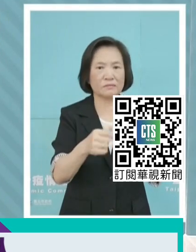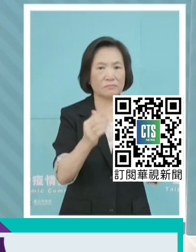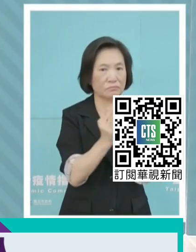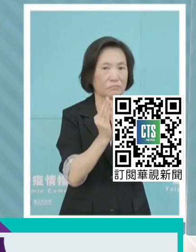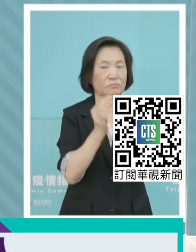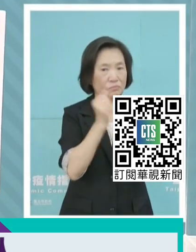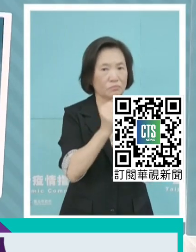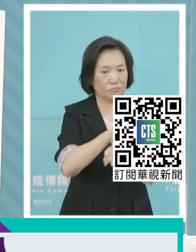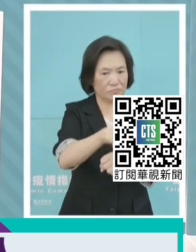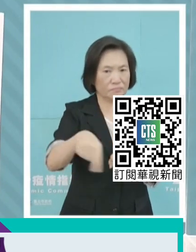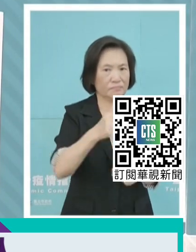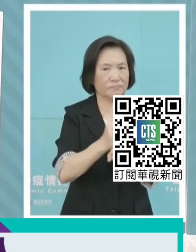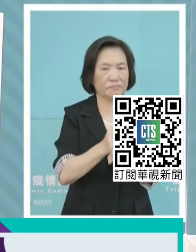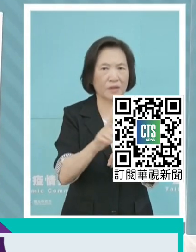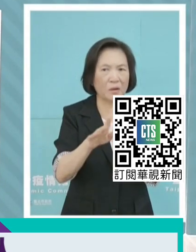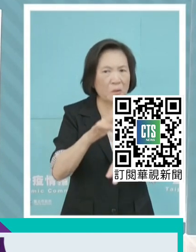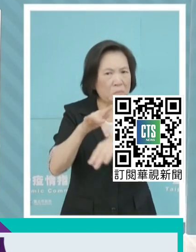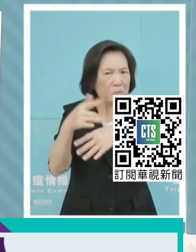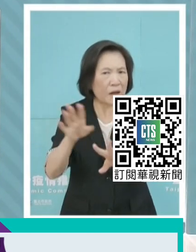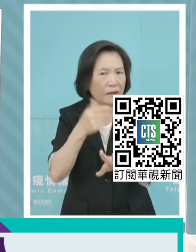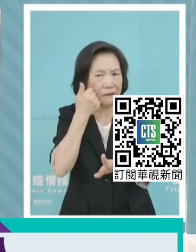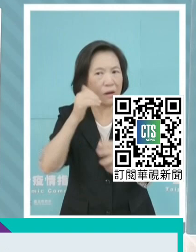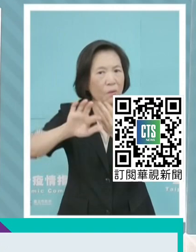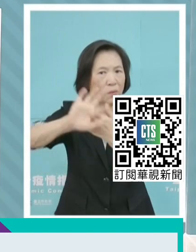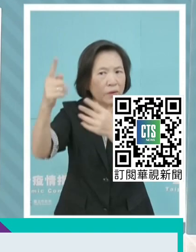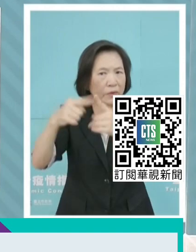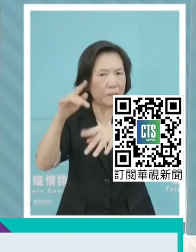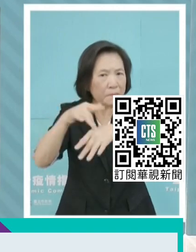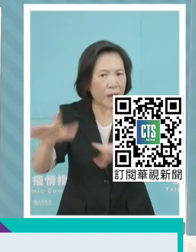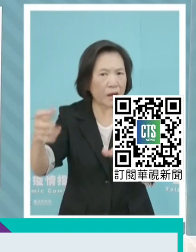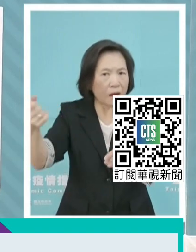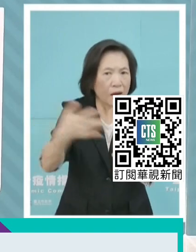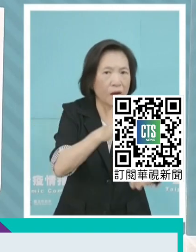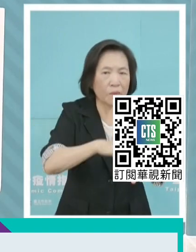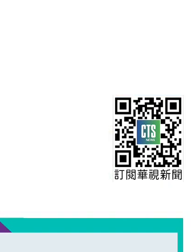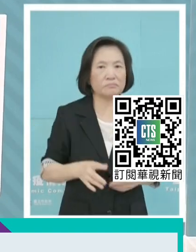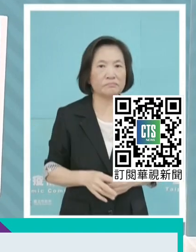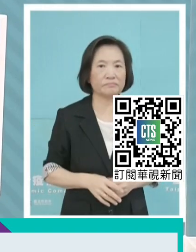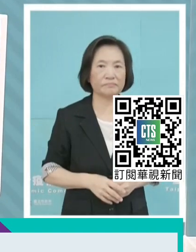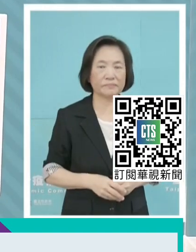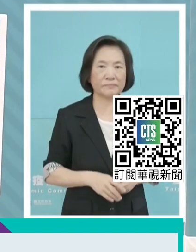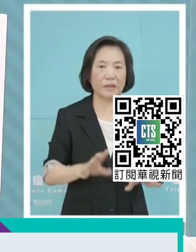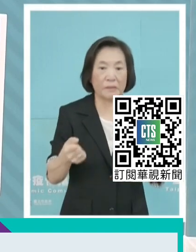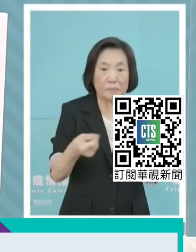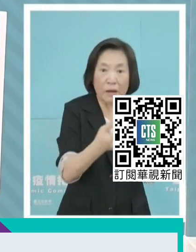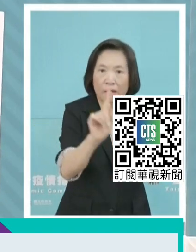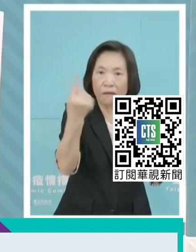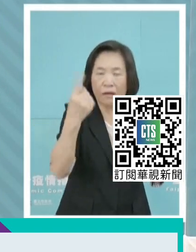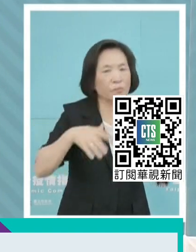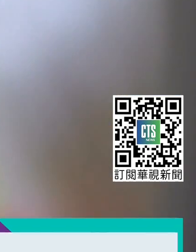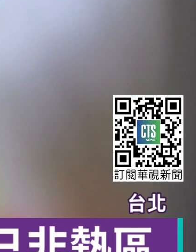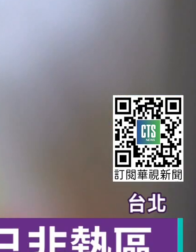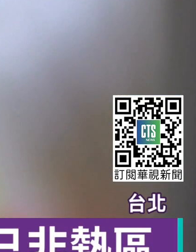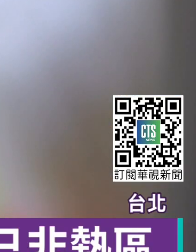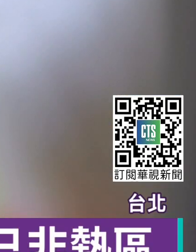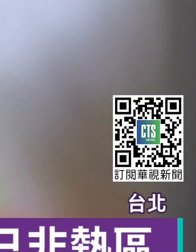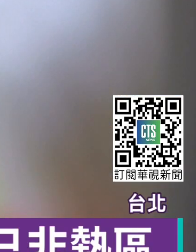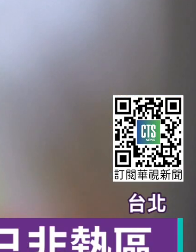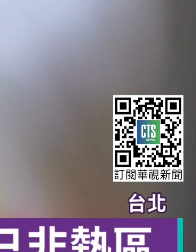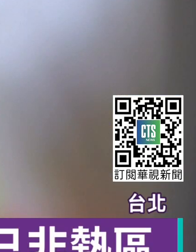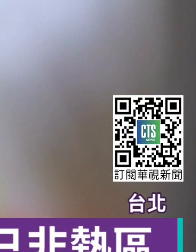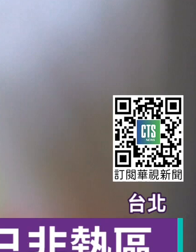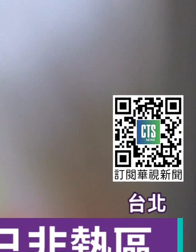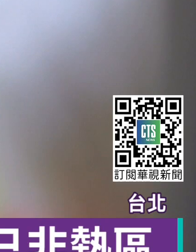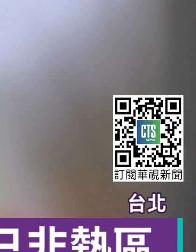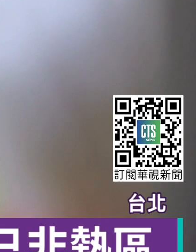是接触到机场的一些外国人被感染到。不过因为这个感染源不明还在调查。 整体确诊